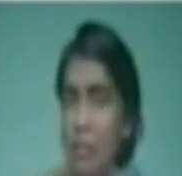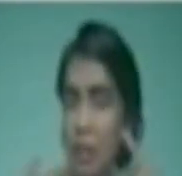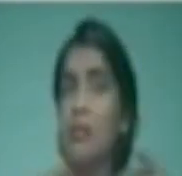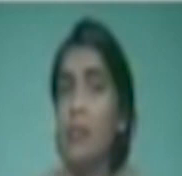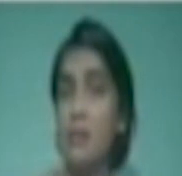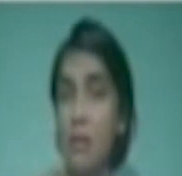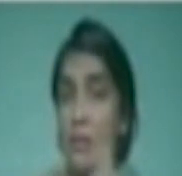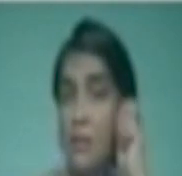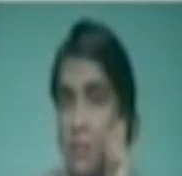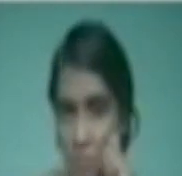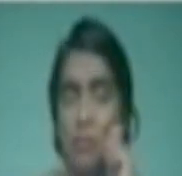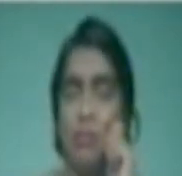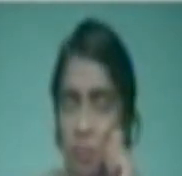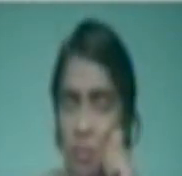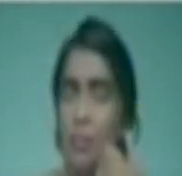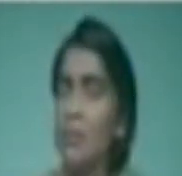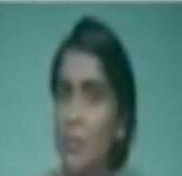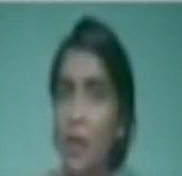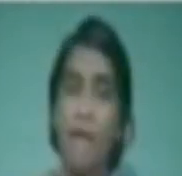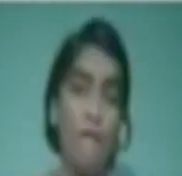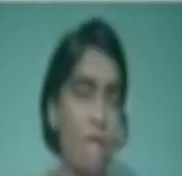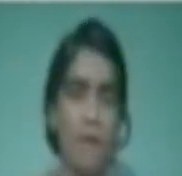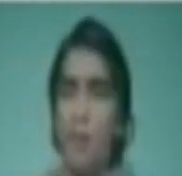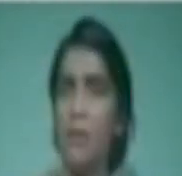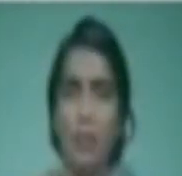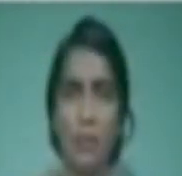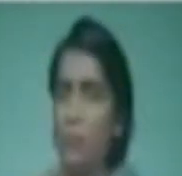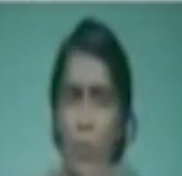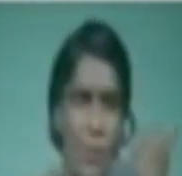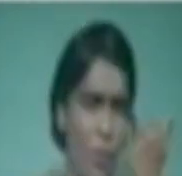රාජ්‍ය ත්‍රස්තවාදය අපි විපක්ෂය හැටියට තරයේ හෙලා දකිනවා.